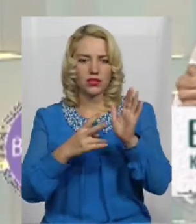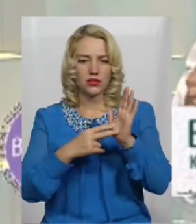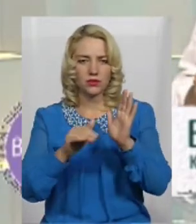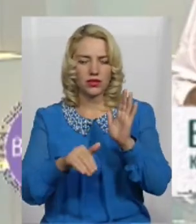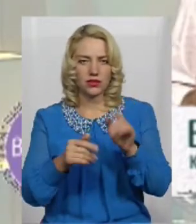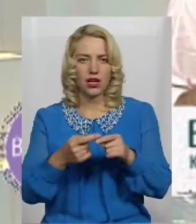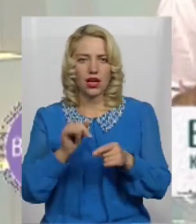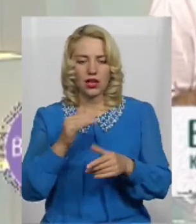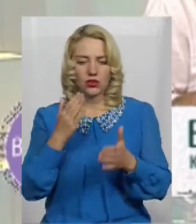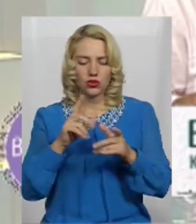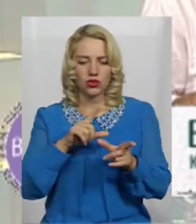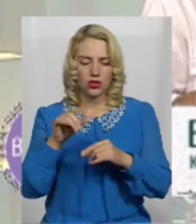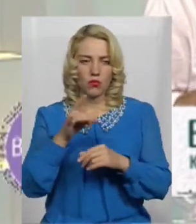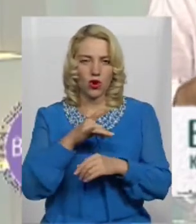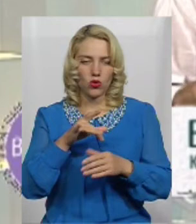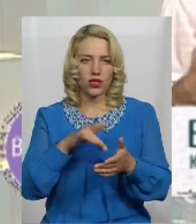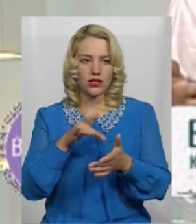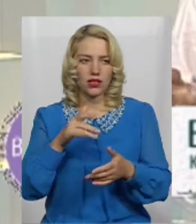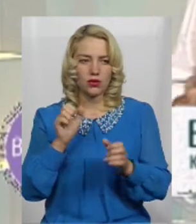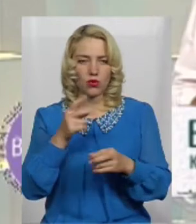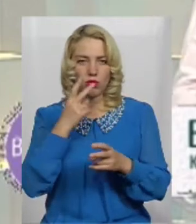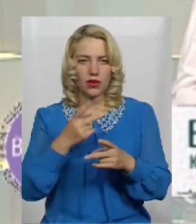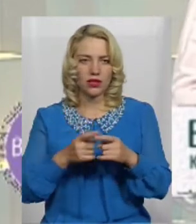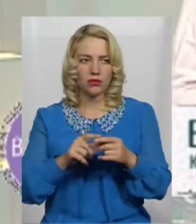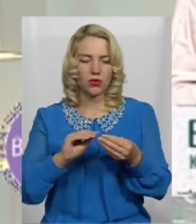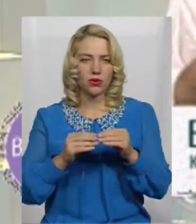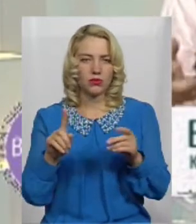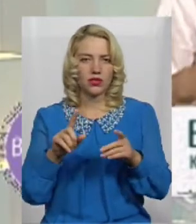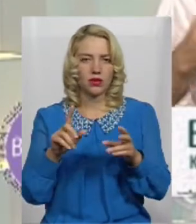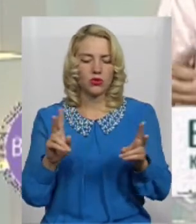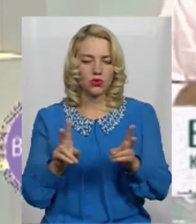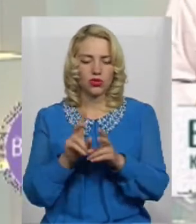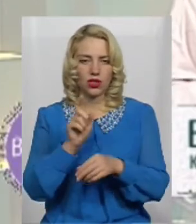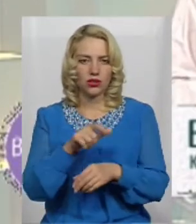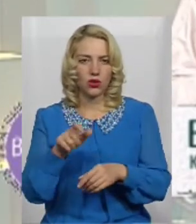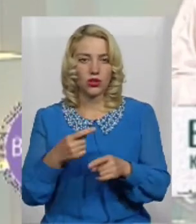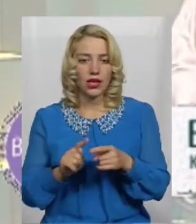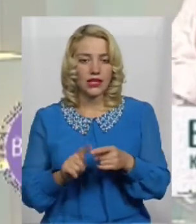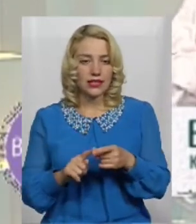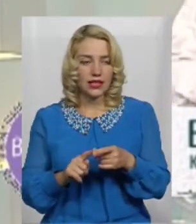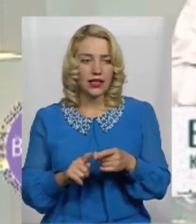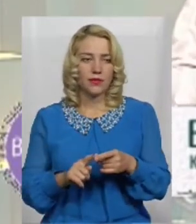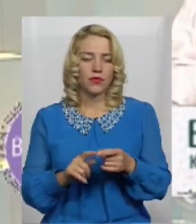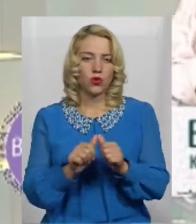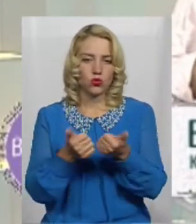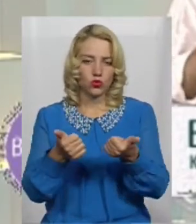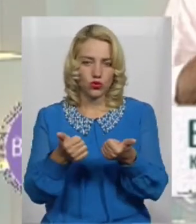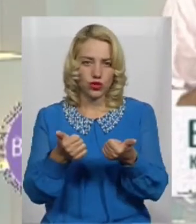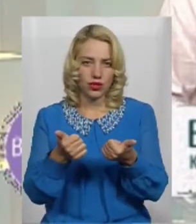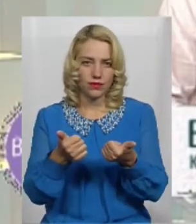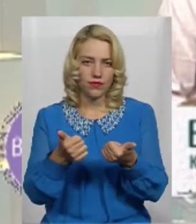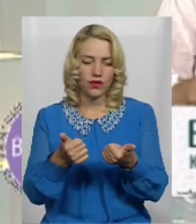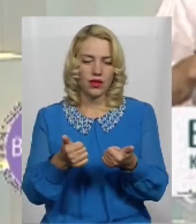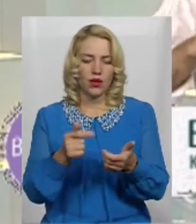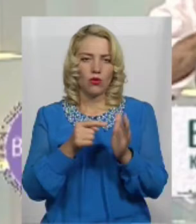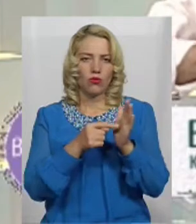поїздити по районних центрах, можна побачити ті проблеми, з якими стикаються люди. Зазвичай це розлучення,